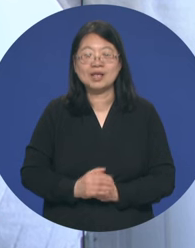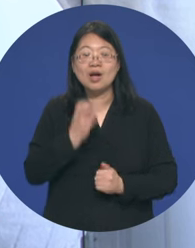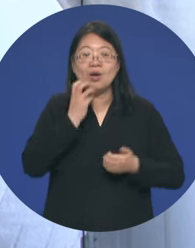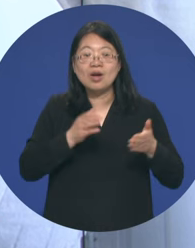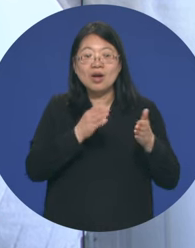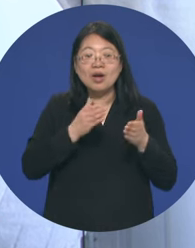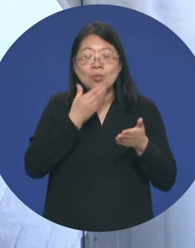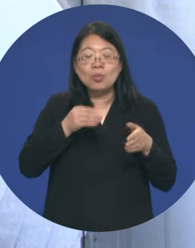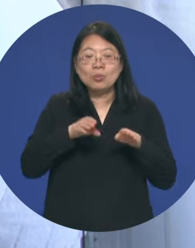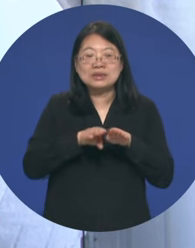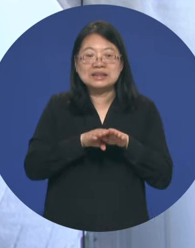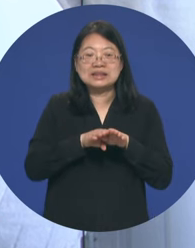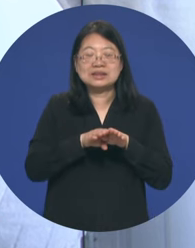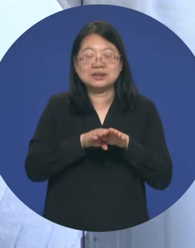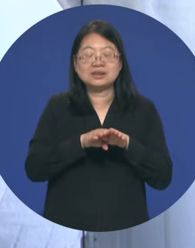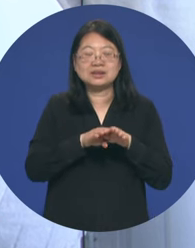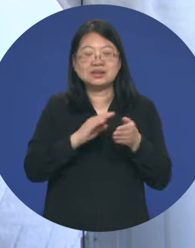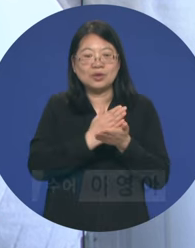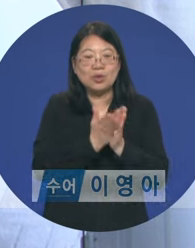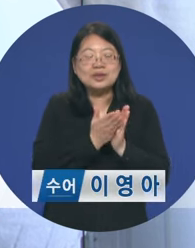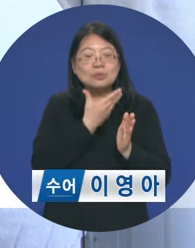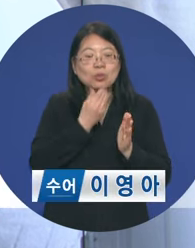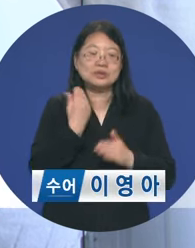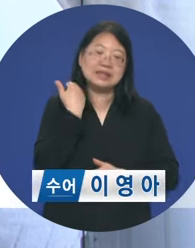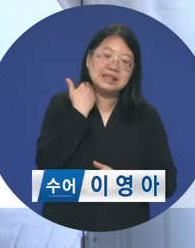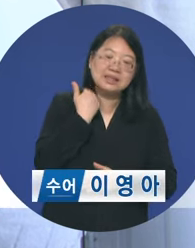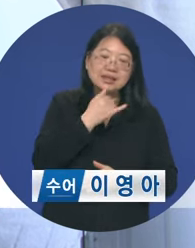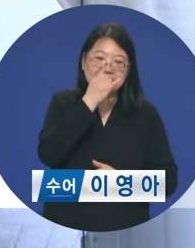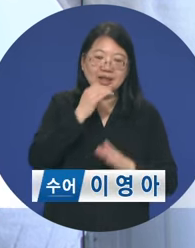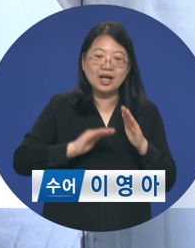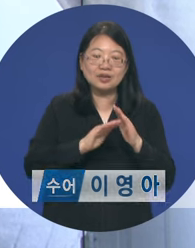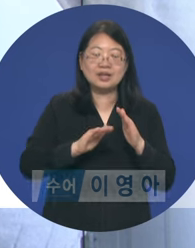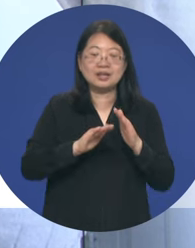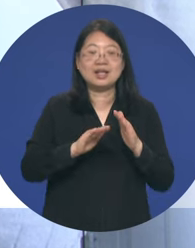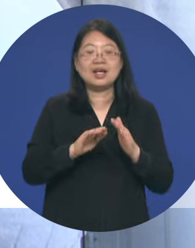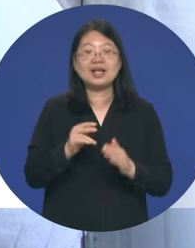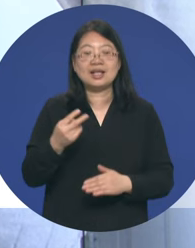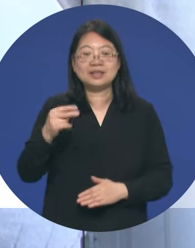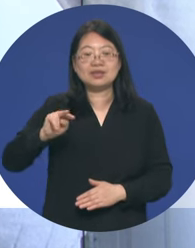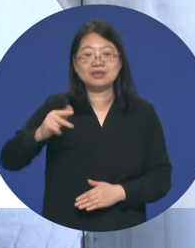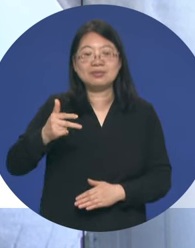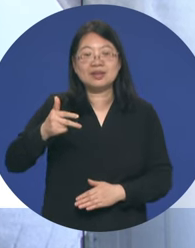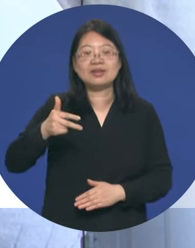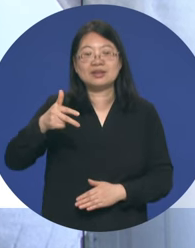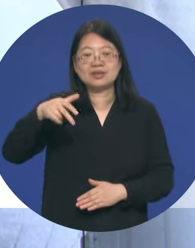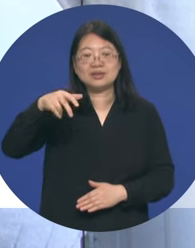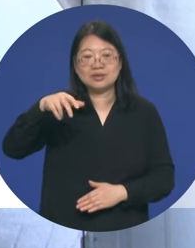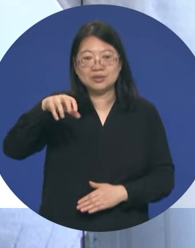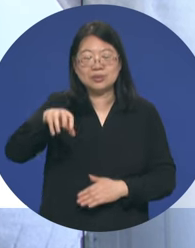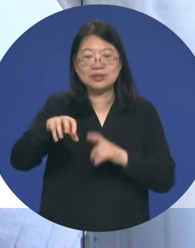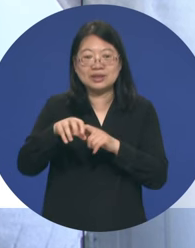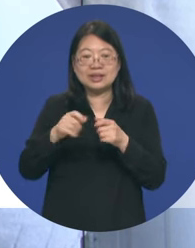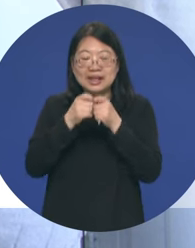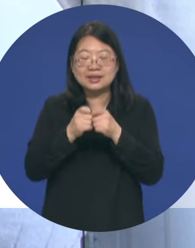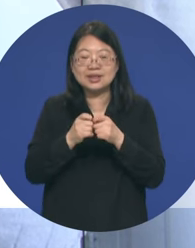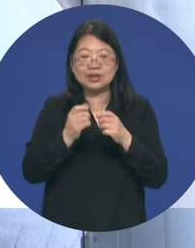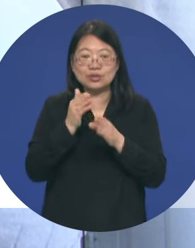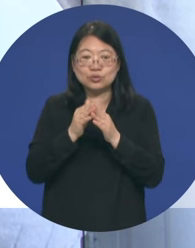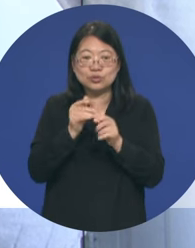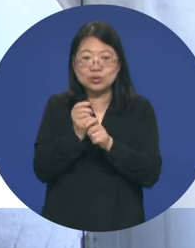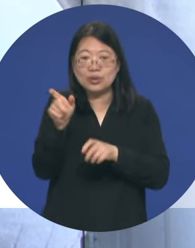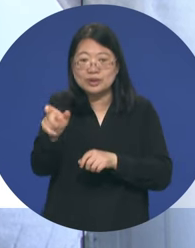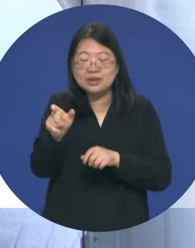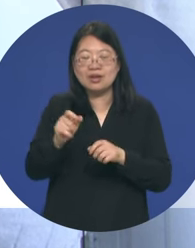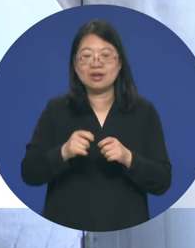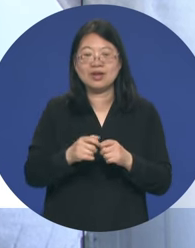경기도가 복지 사각지대 발굴을 위해 올해 위기 가고 2,700 곳에 상세 주소를 부여합니다 좀 더 촘촘히